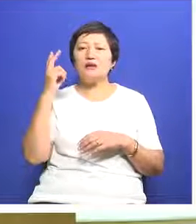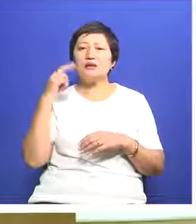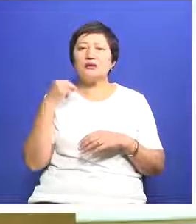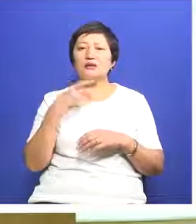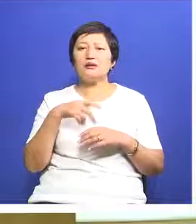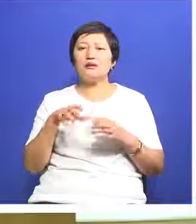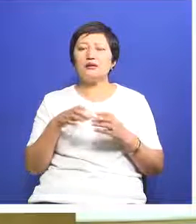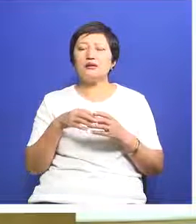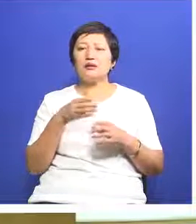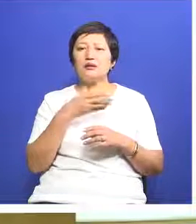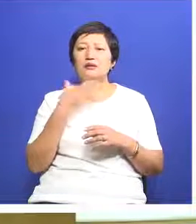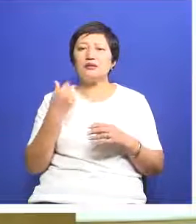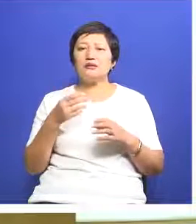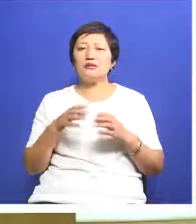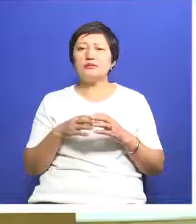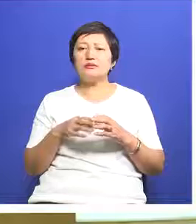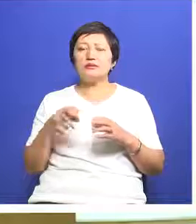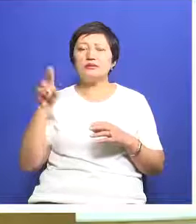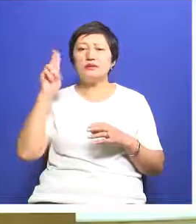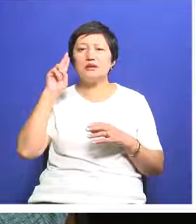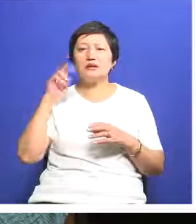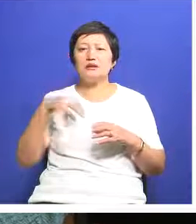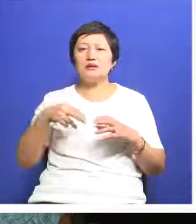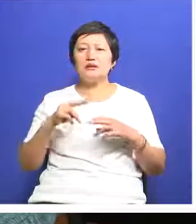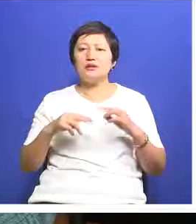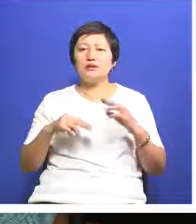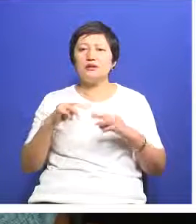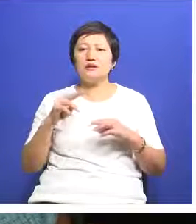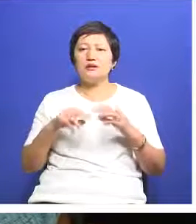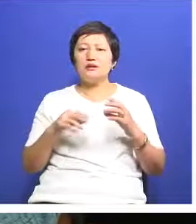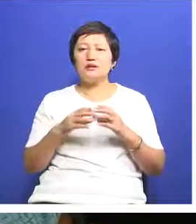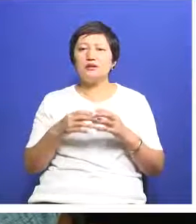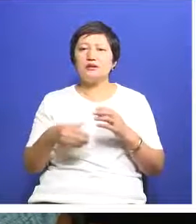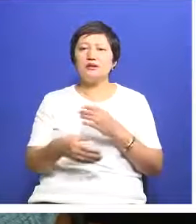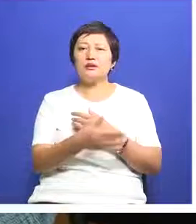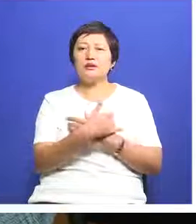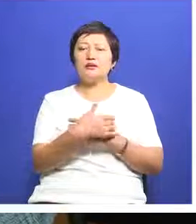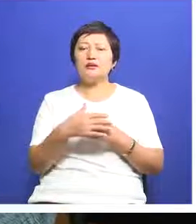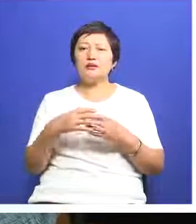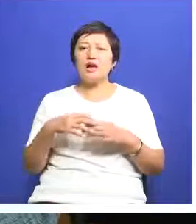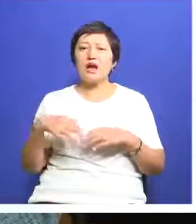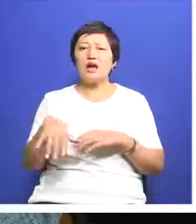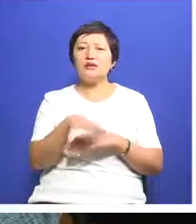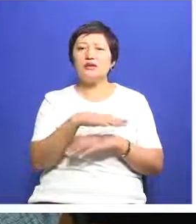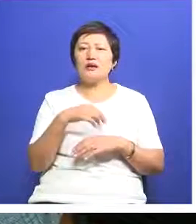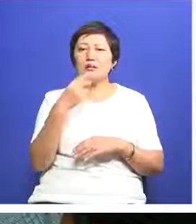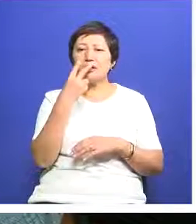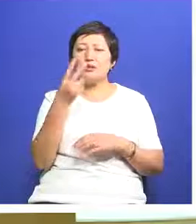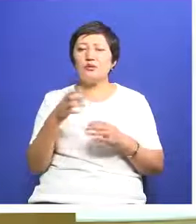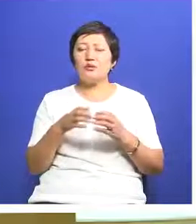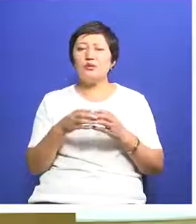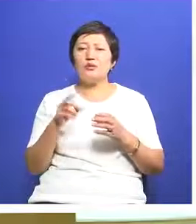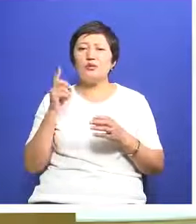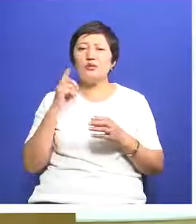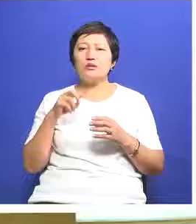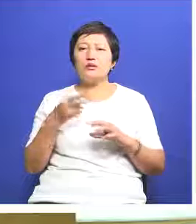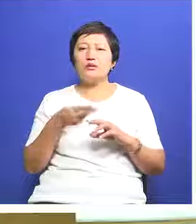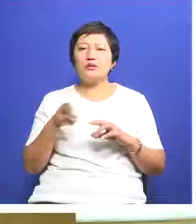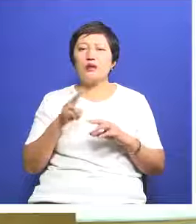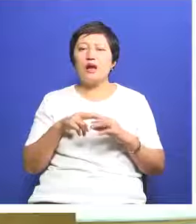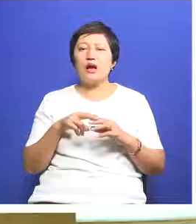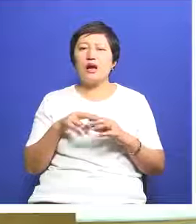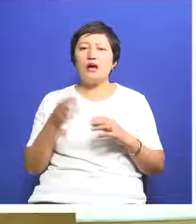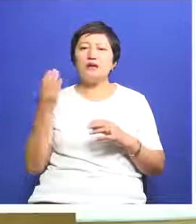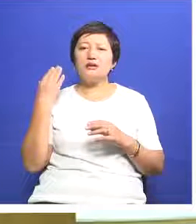Қазір де әжетхана бар, бірақ заманауи ол бәрі салынады, сөйлетеді. Кейін адам мына жерде мынандай жайы бар екенін көреді. Сосын содан